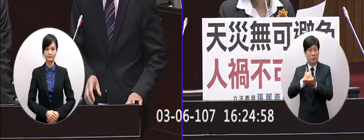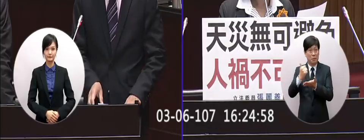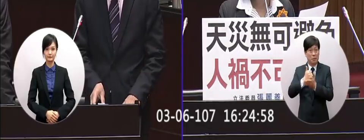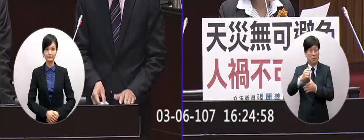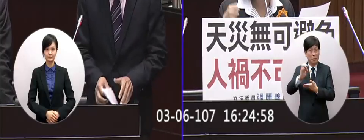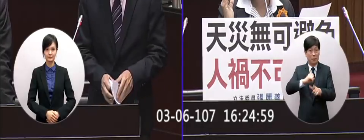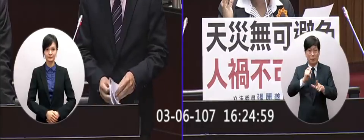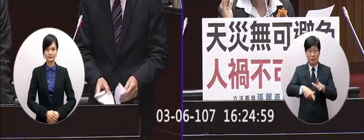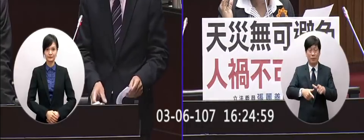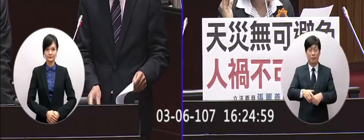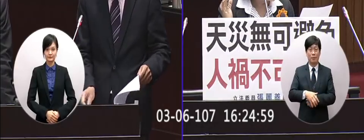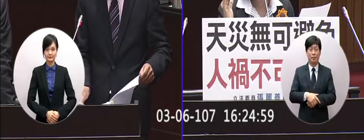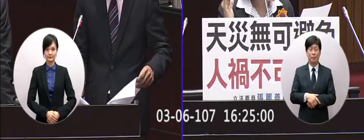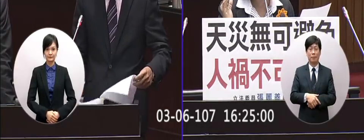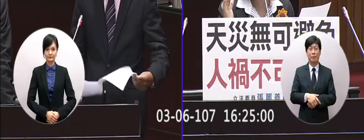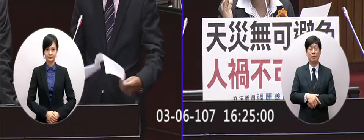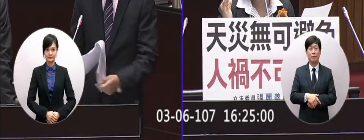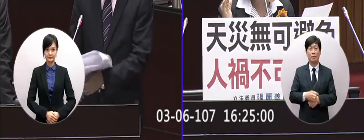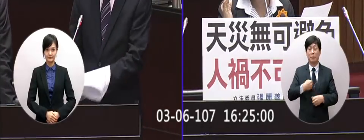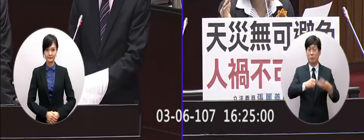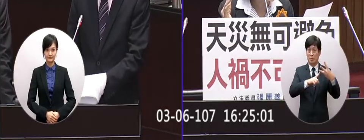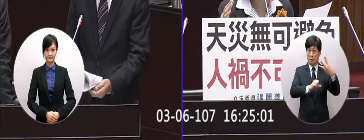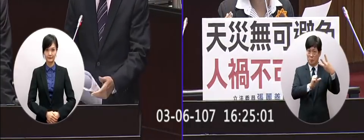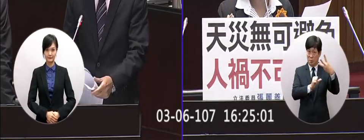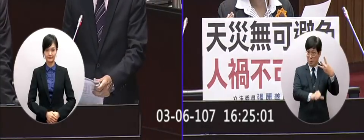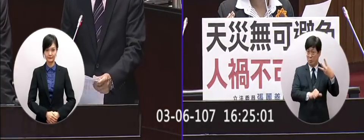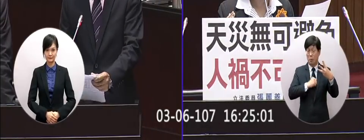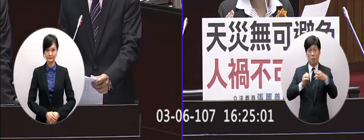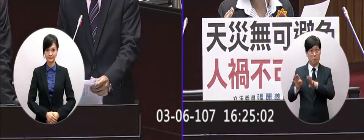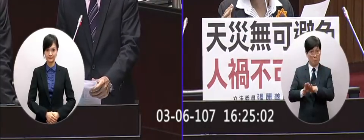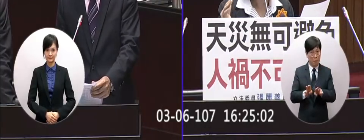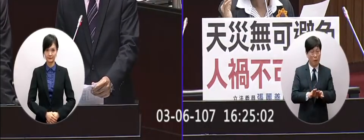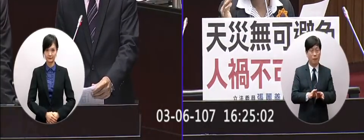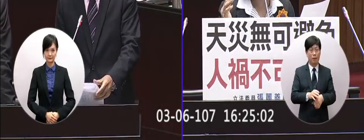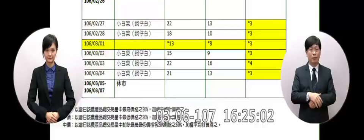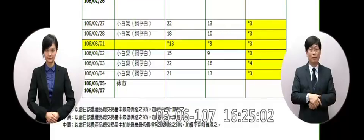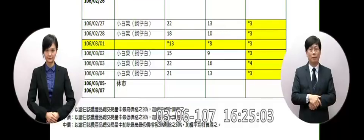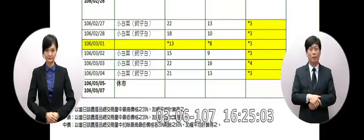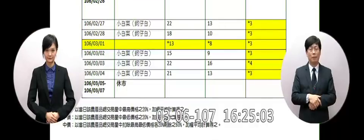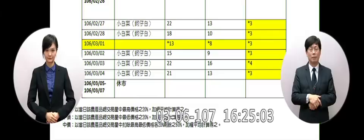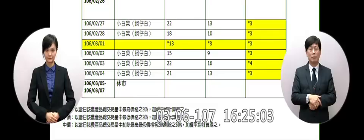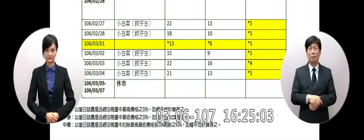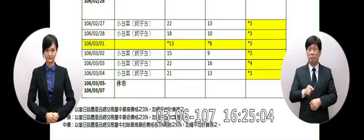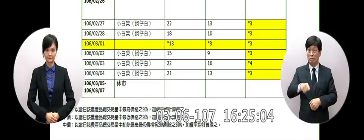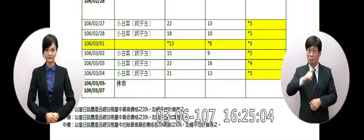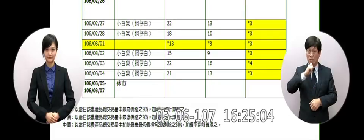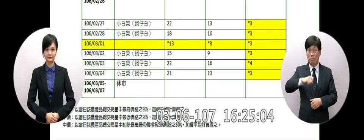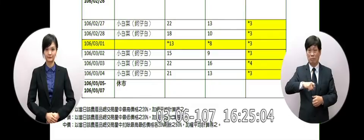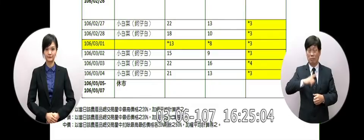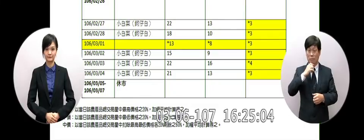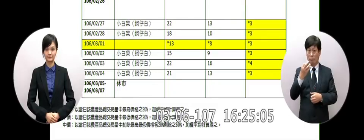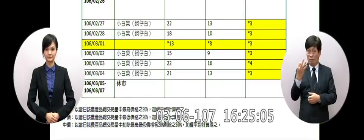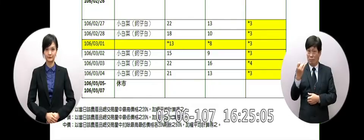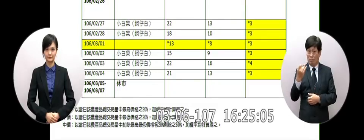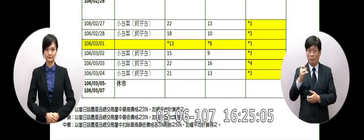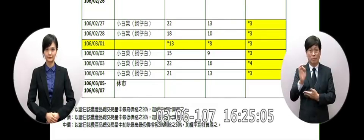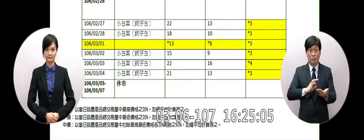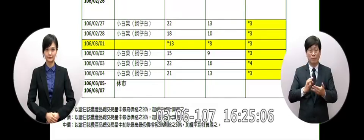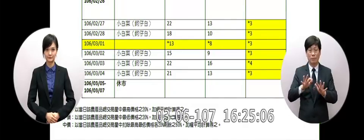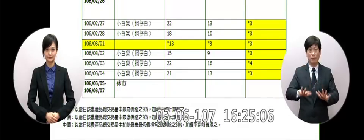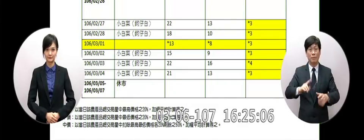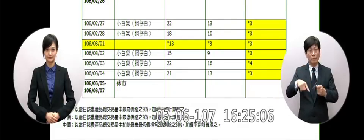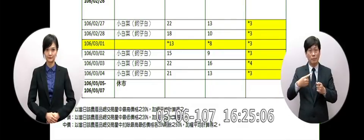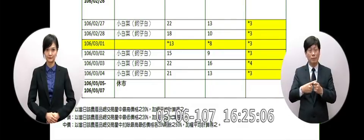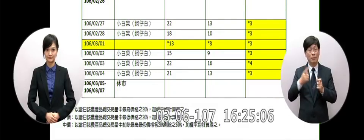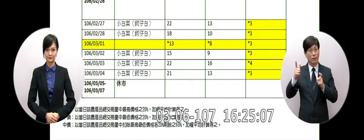啊，从我们3月5号休市哦，你知道这整个的价格，我们今